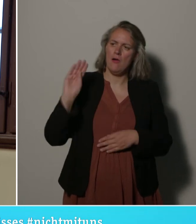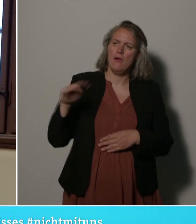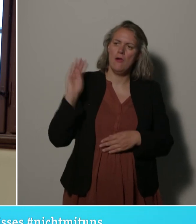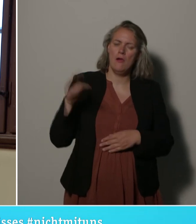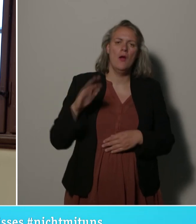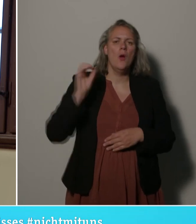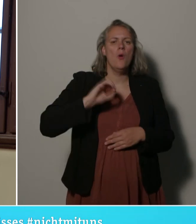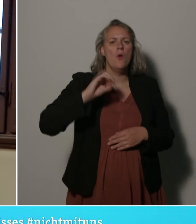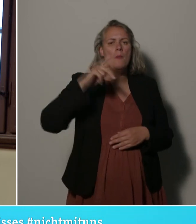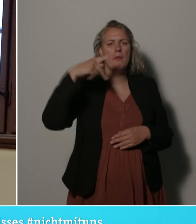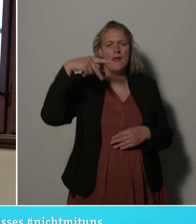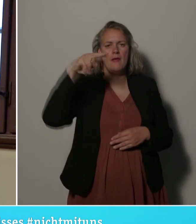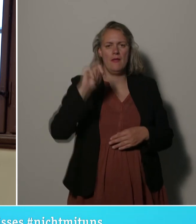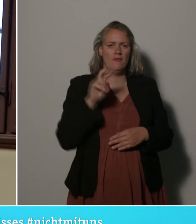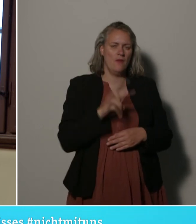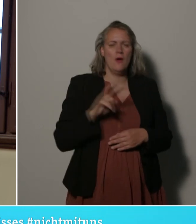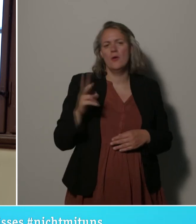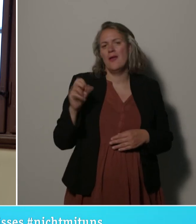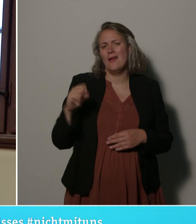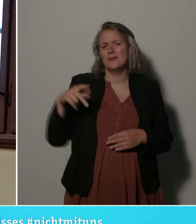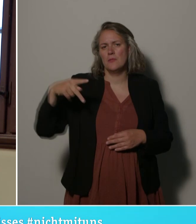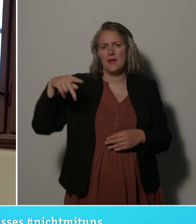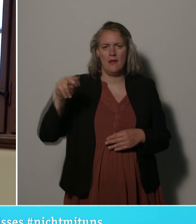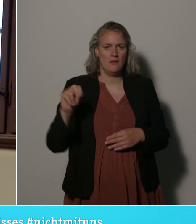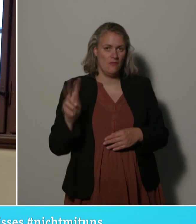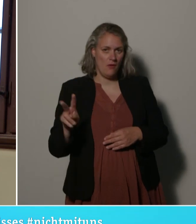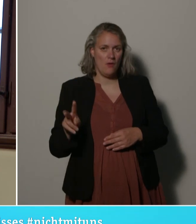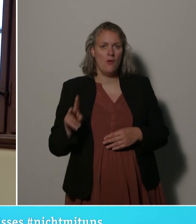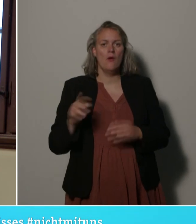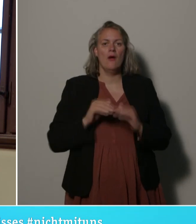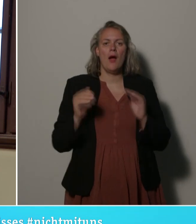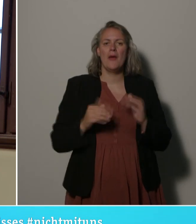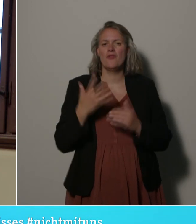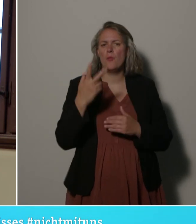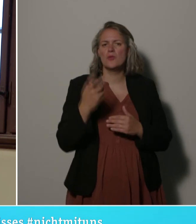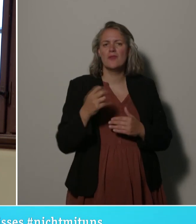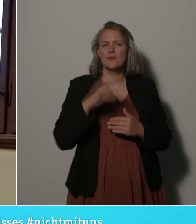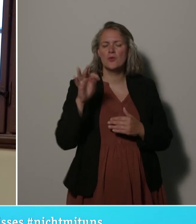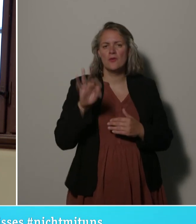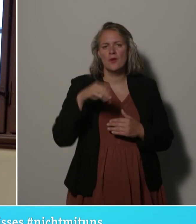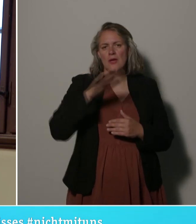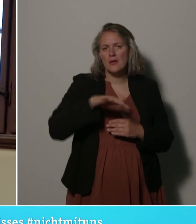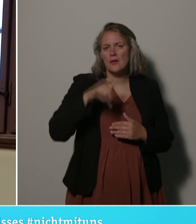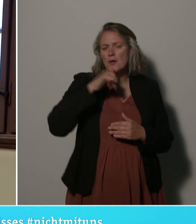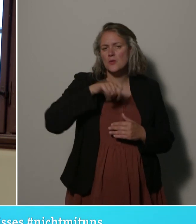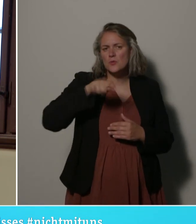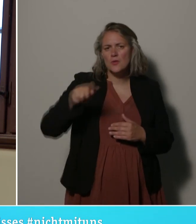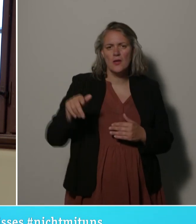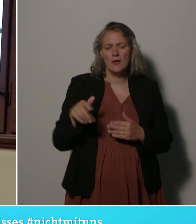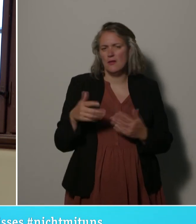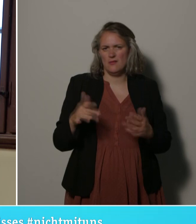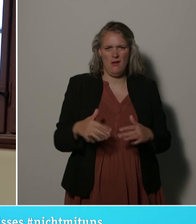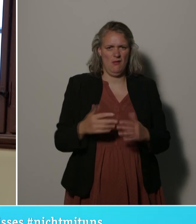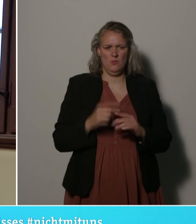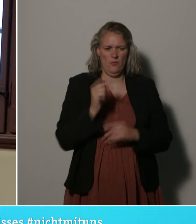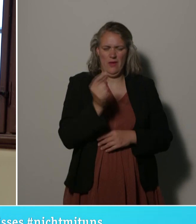ÖPNV und im SPNV nur eine Rabattierung von 25% für Kinder und Jugendliche gibt. Wir